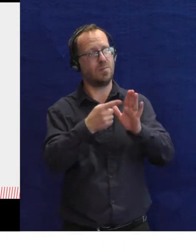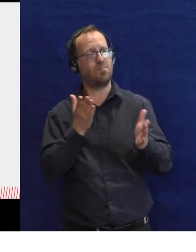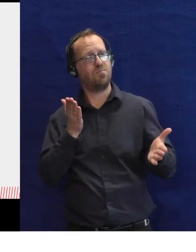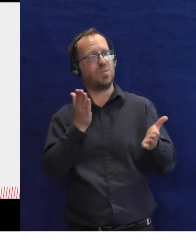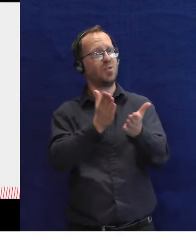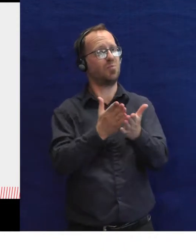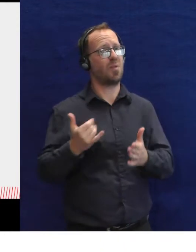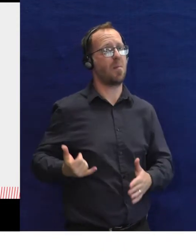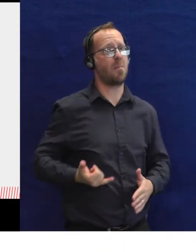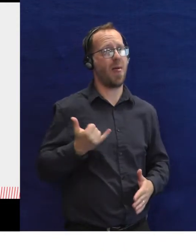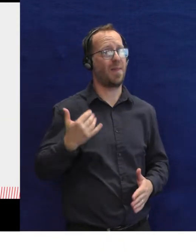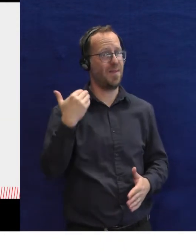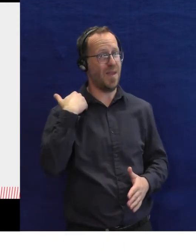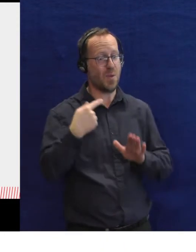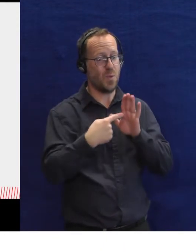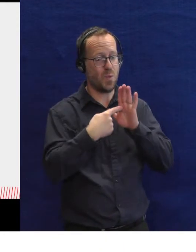such a young age.